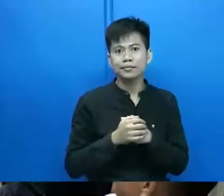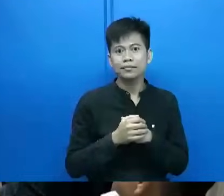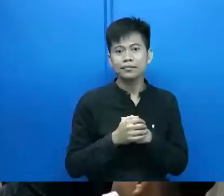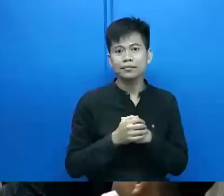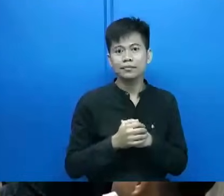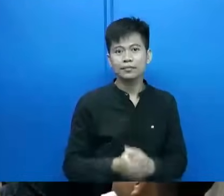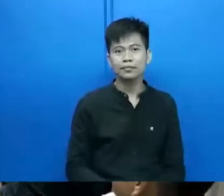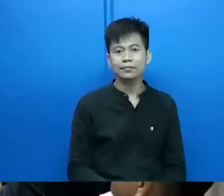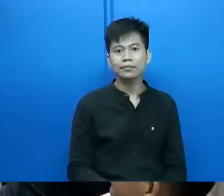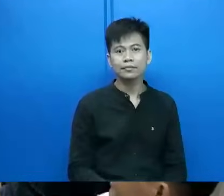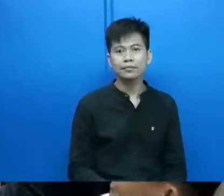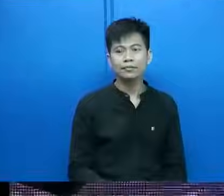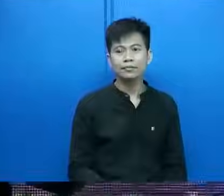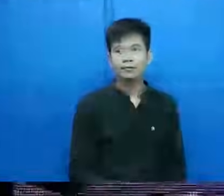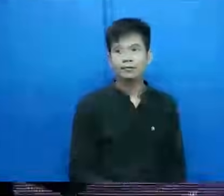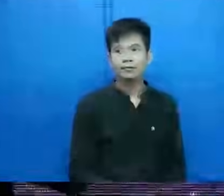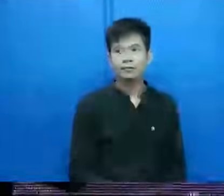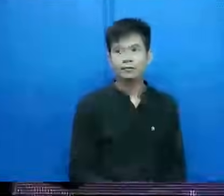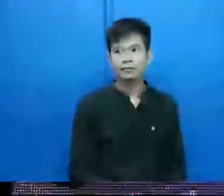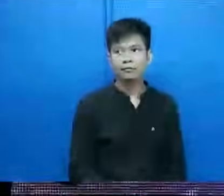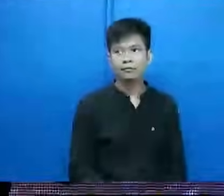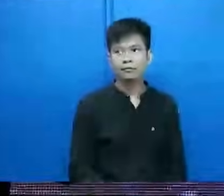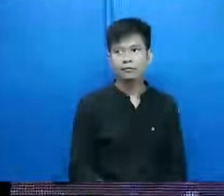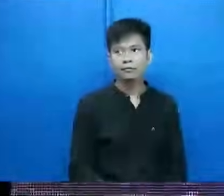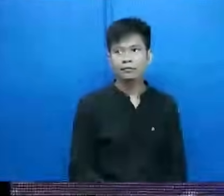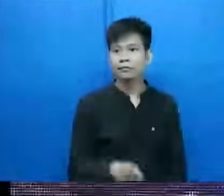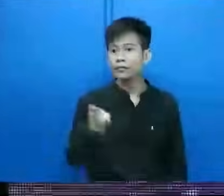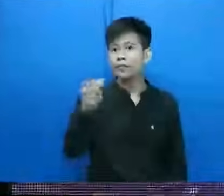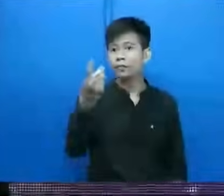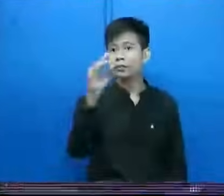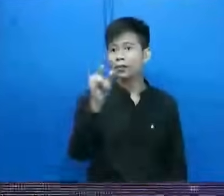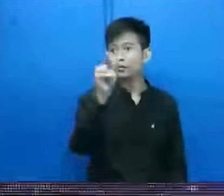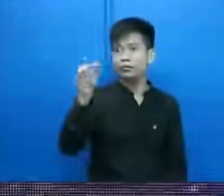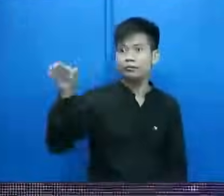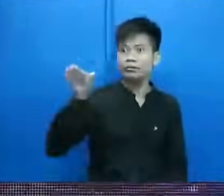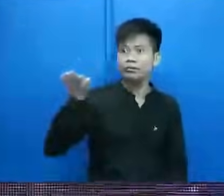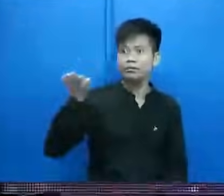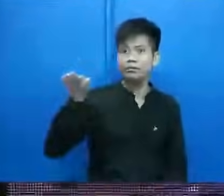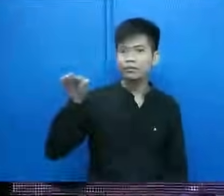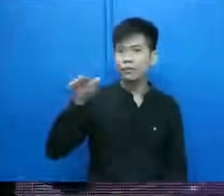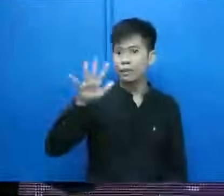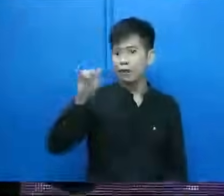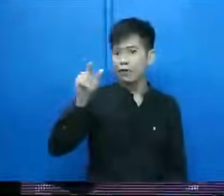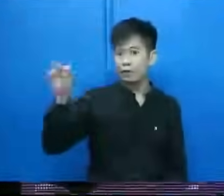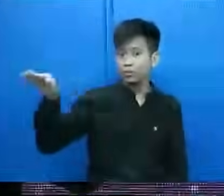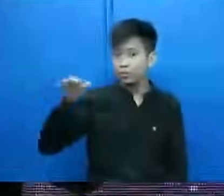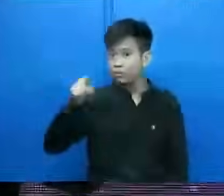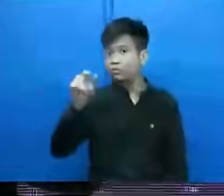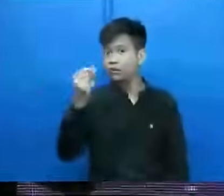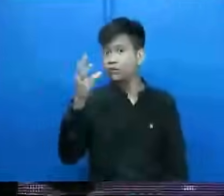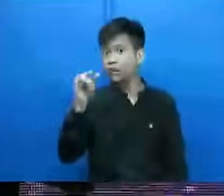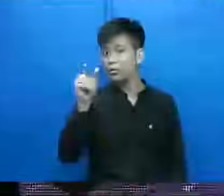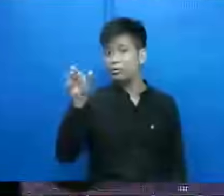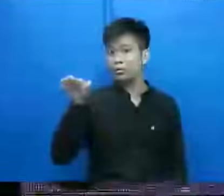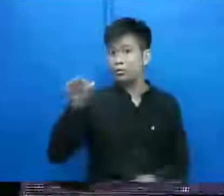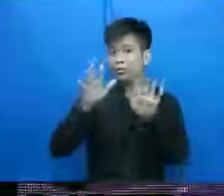Arroya. Baik ya. Antum berapa juz? 5 juz. Antum berapa juz?